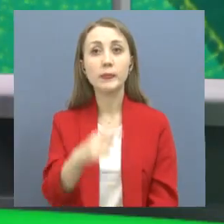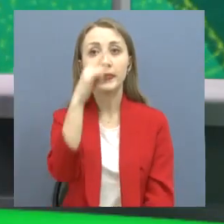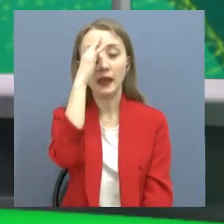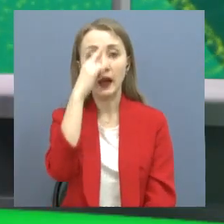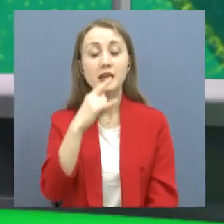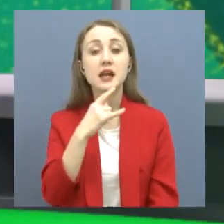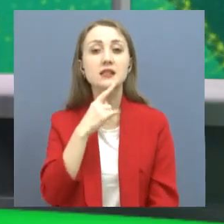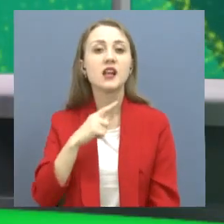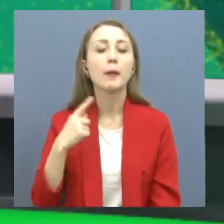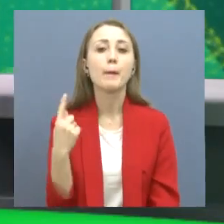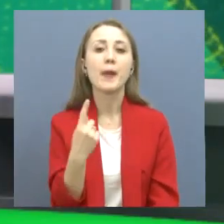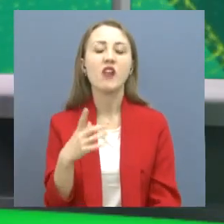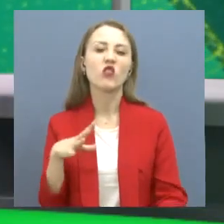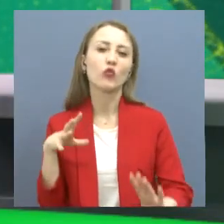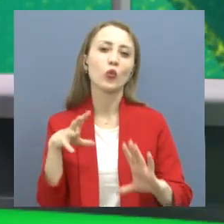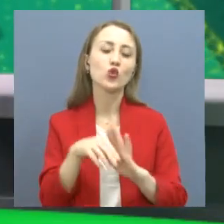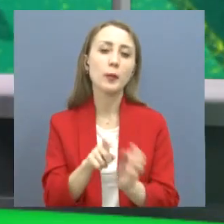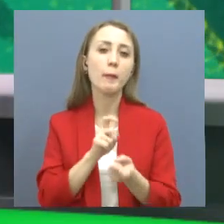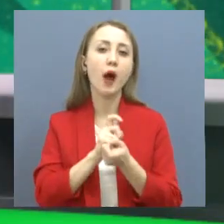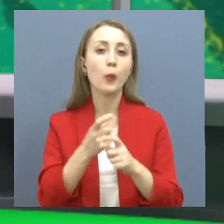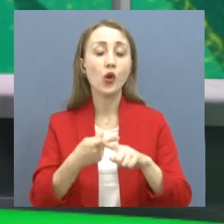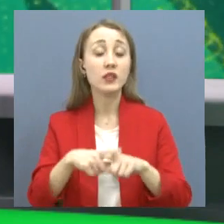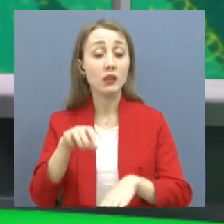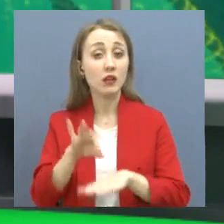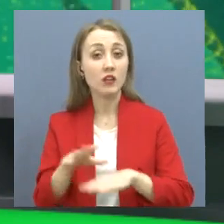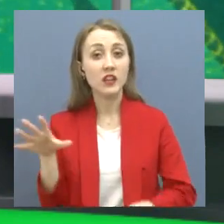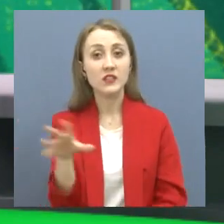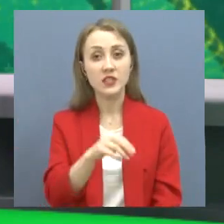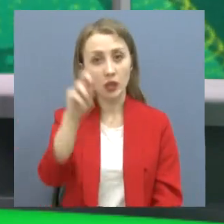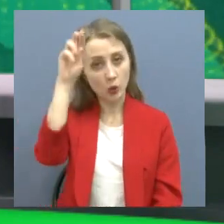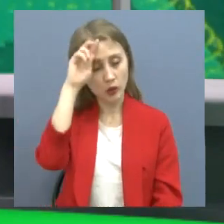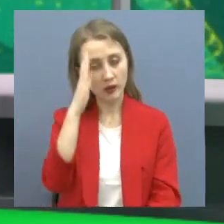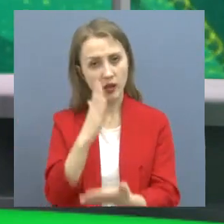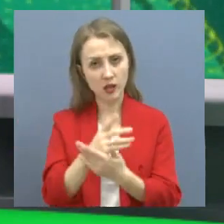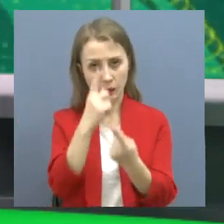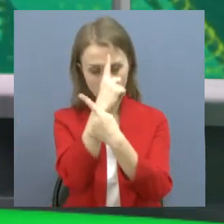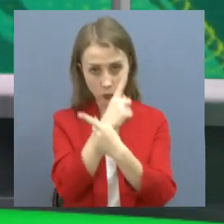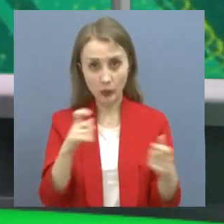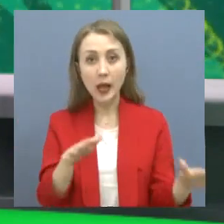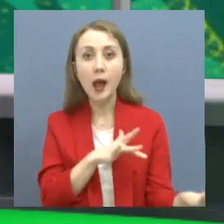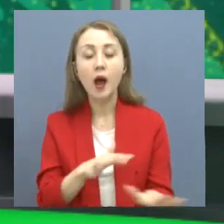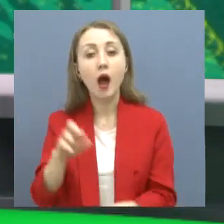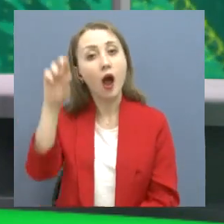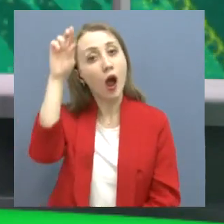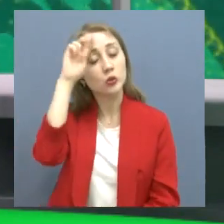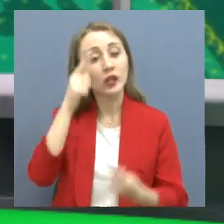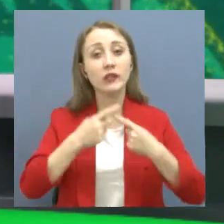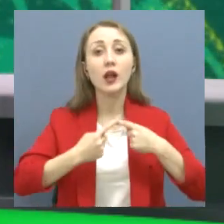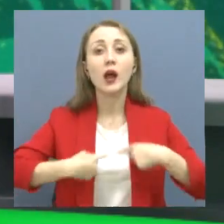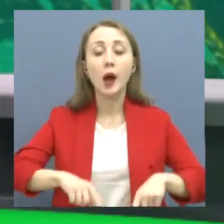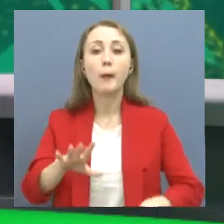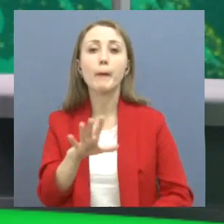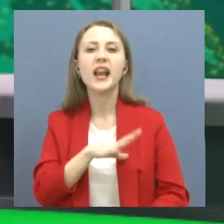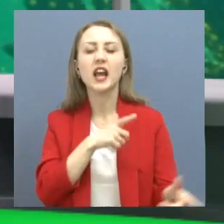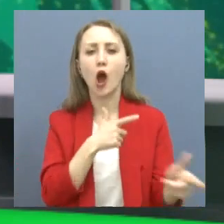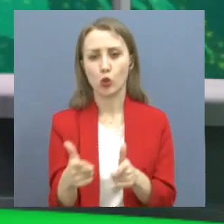Казахстан одним из первых включился в борьбу с пандемией. По всей стране проведены предупредительные мероприятия. Государственные органы прошли